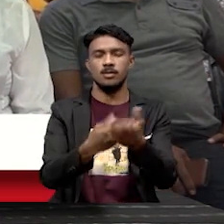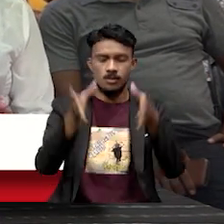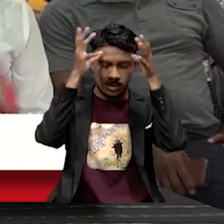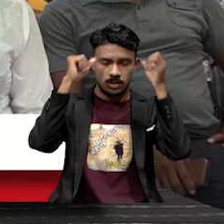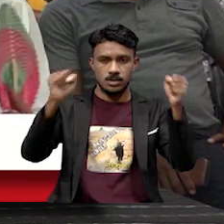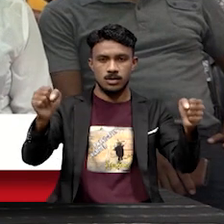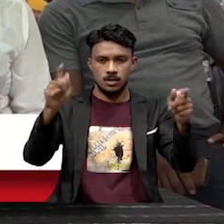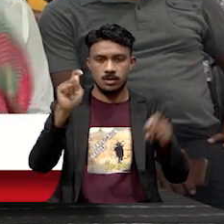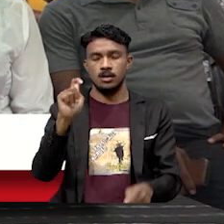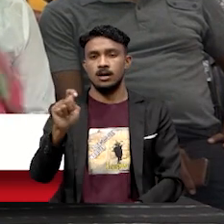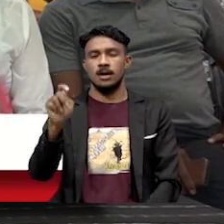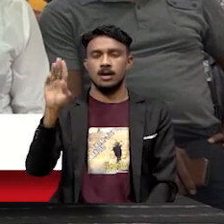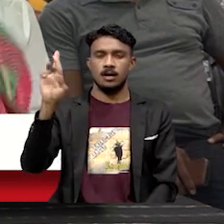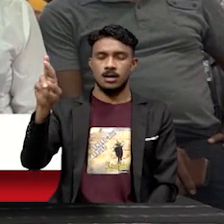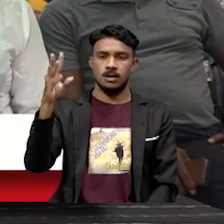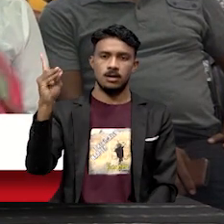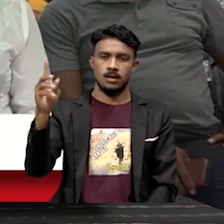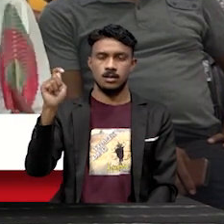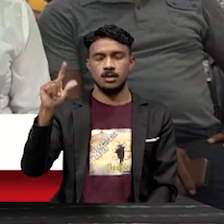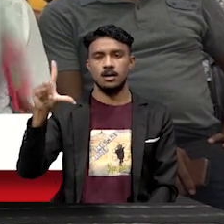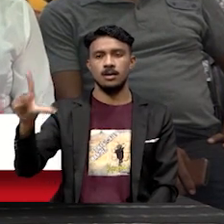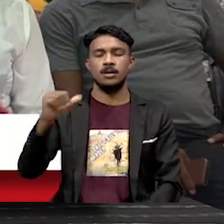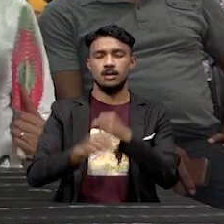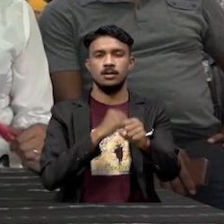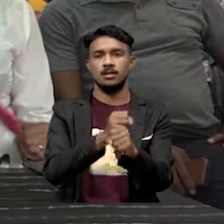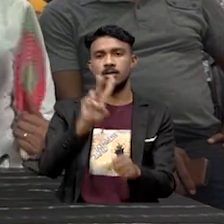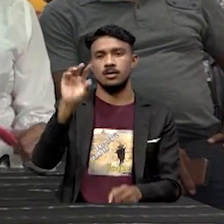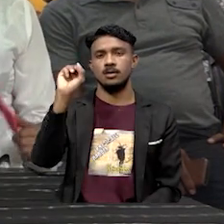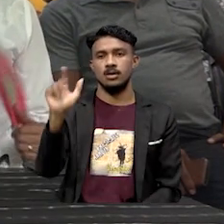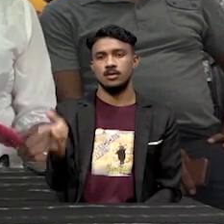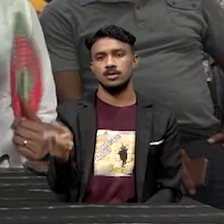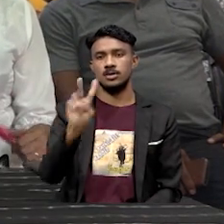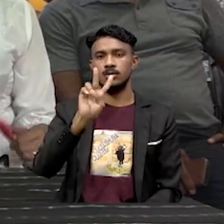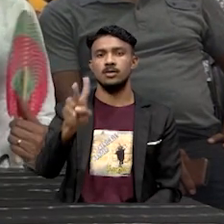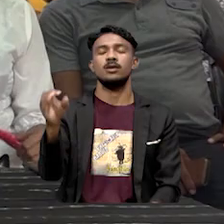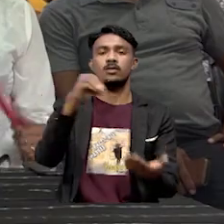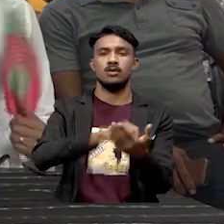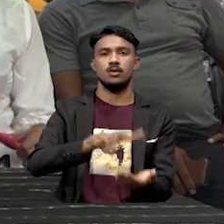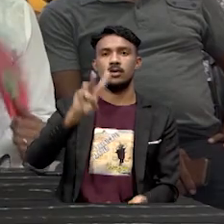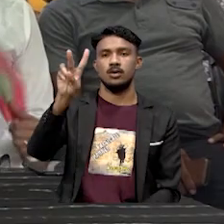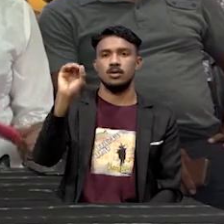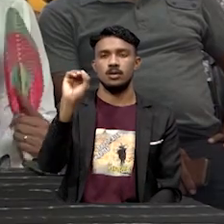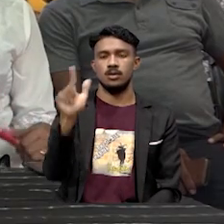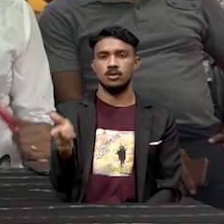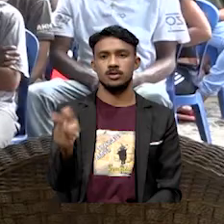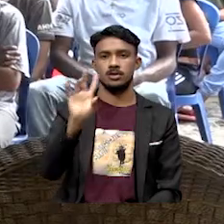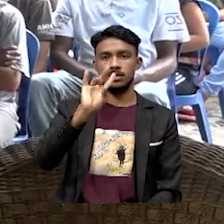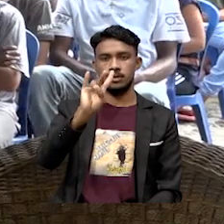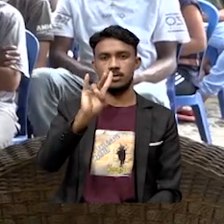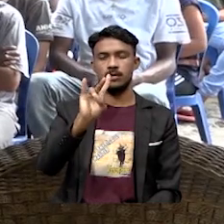de Timor Leste patinan rihun rua ronulu resen rua totinan rihun rua ronulu resen